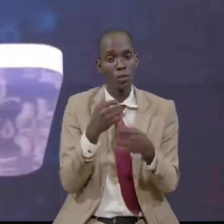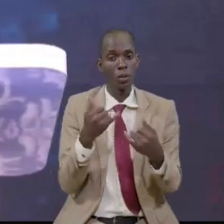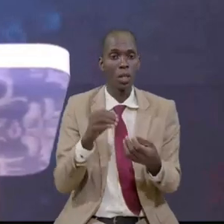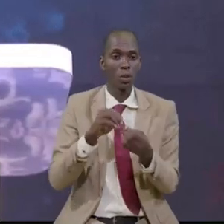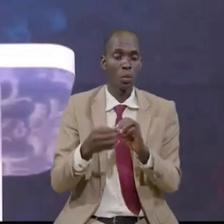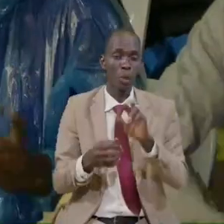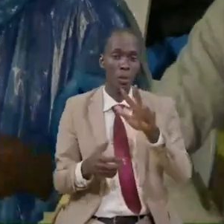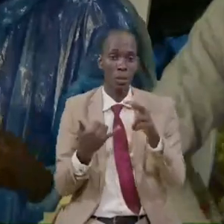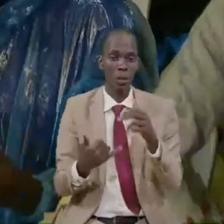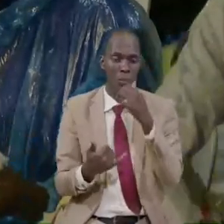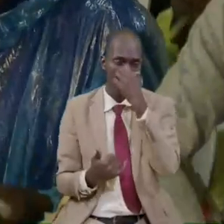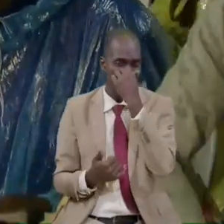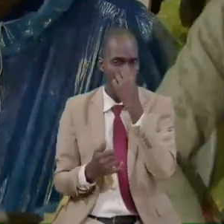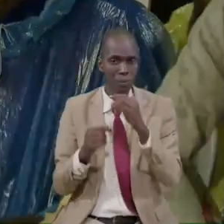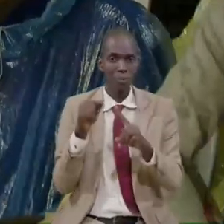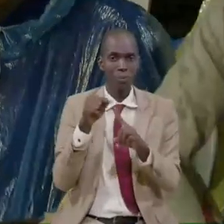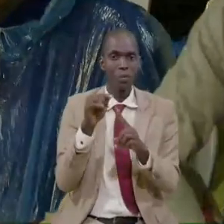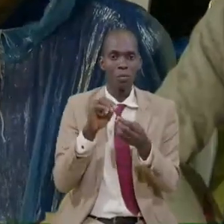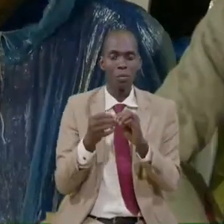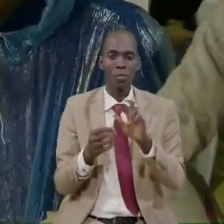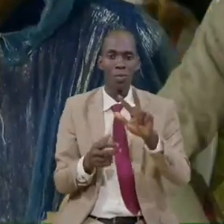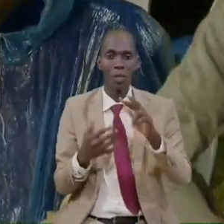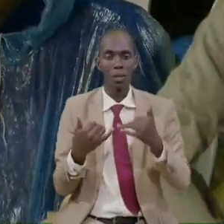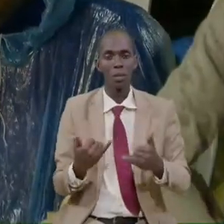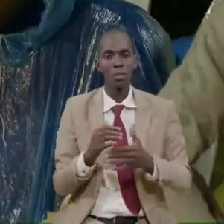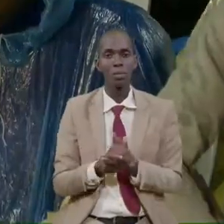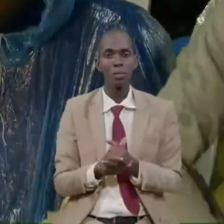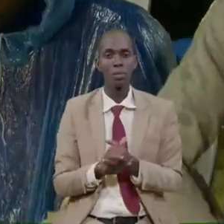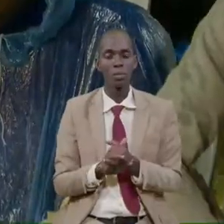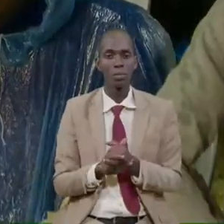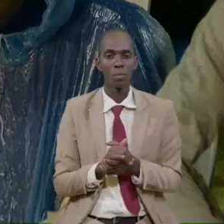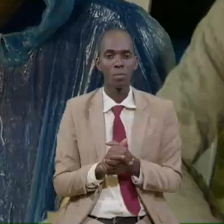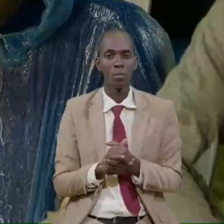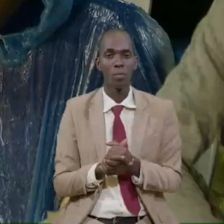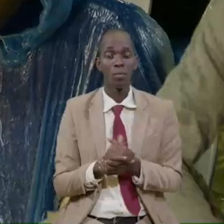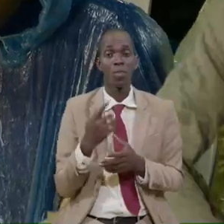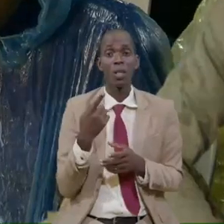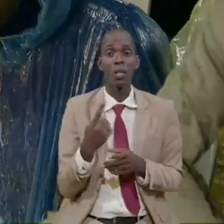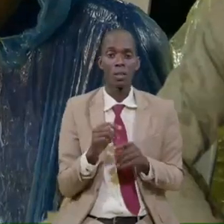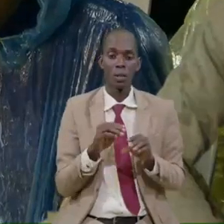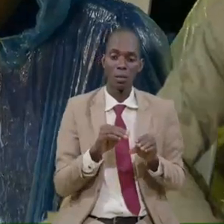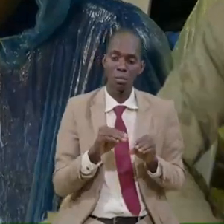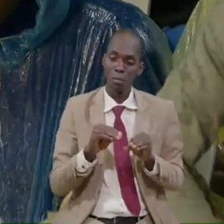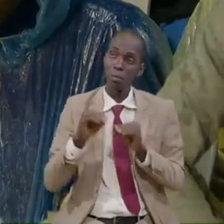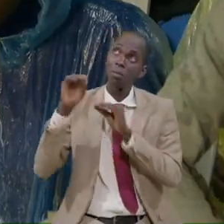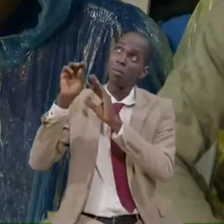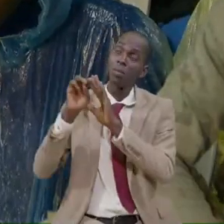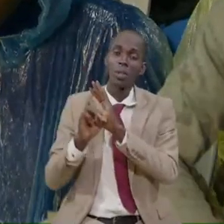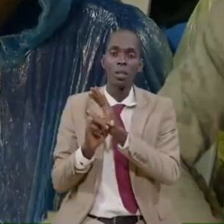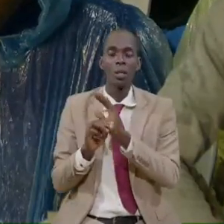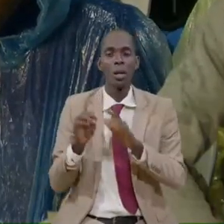3è point maintenant 3è point nous allons voir le transport